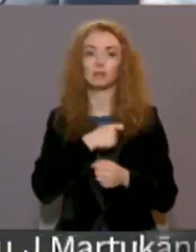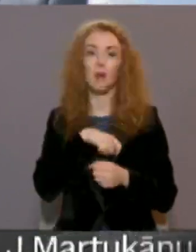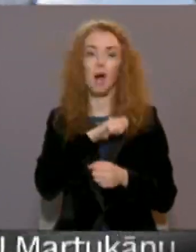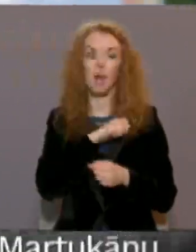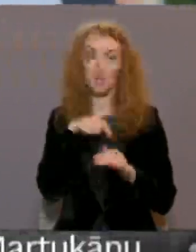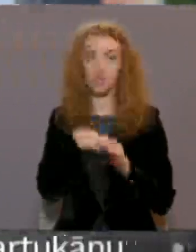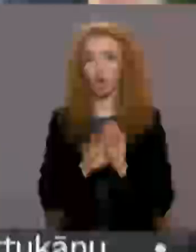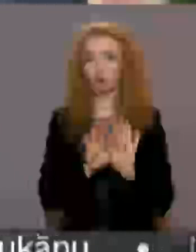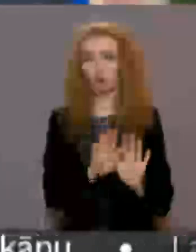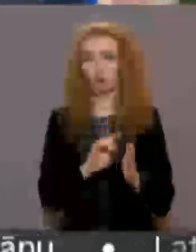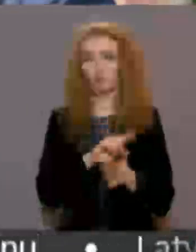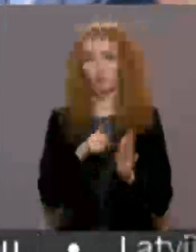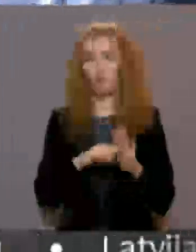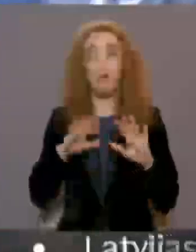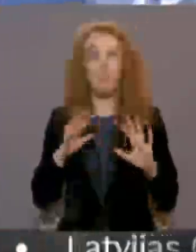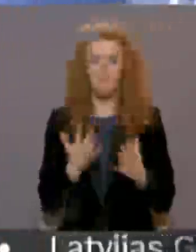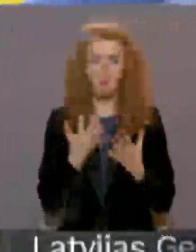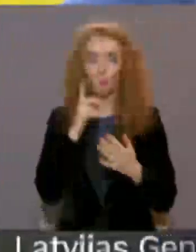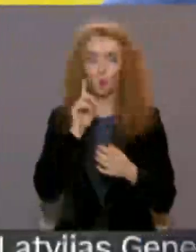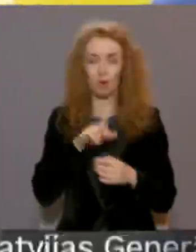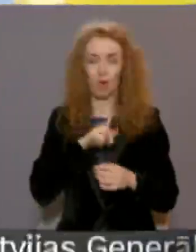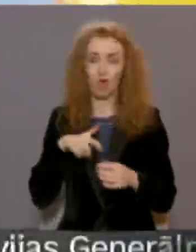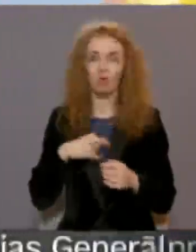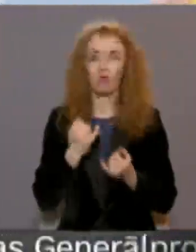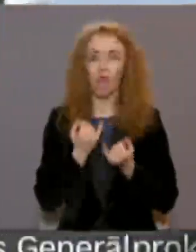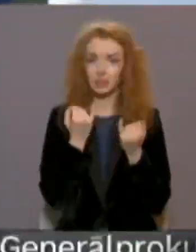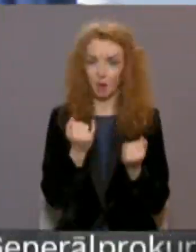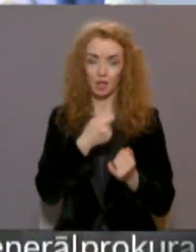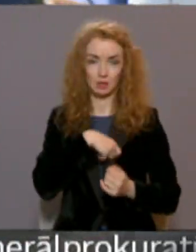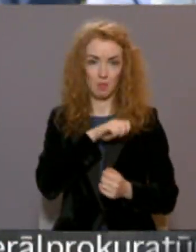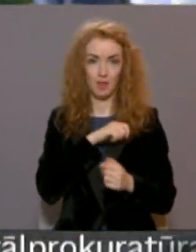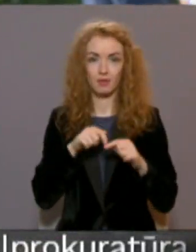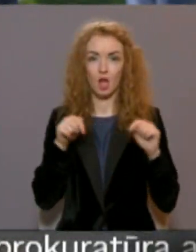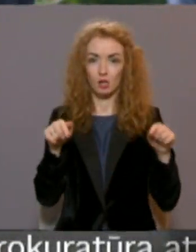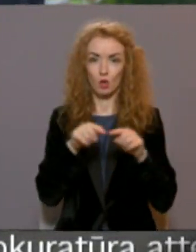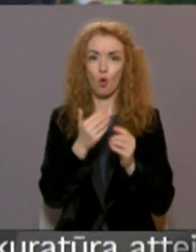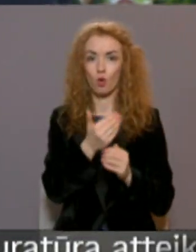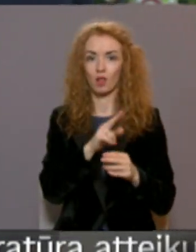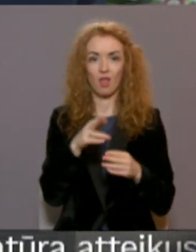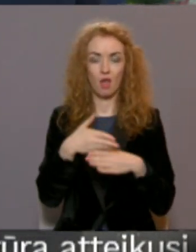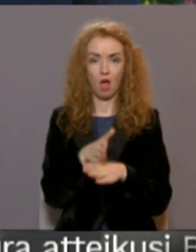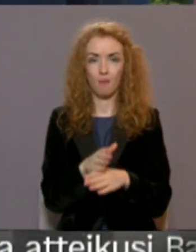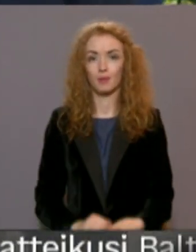Spānijas iekšējais jautājums, bet jebkurā gadījumā Latvija respektējot Spānijas teritoriālo nedalāmību.